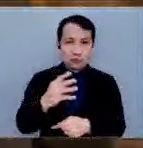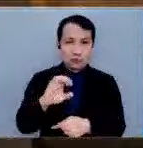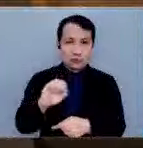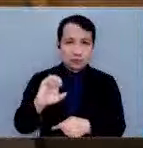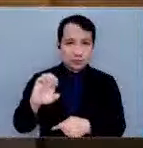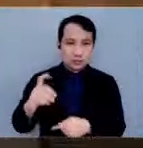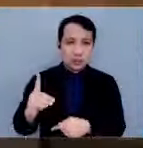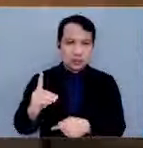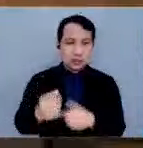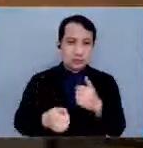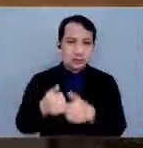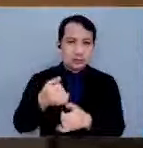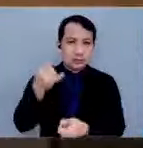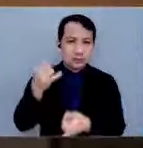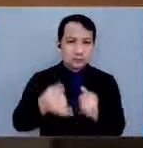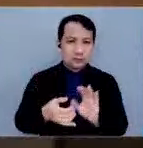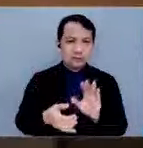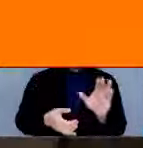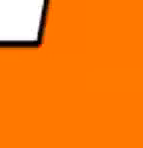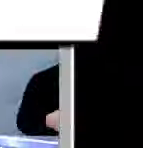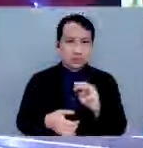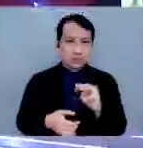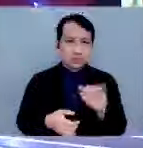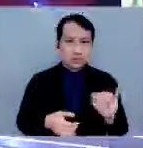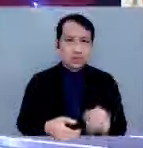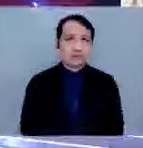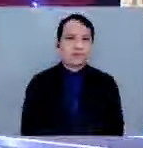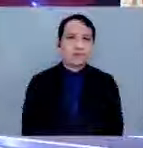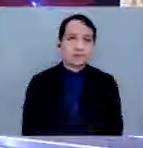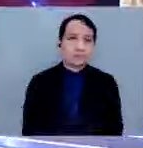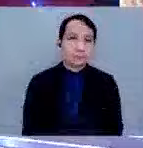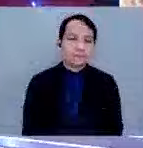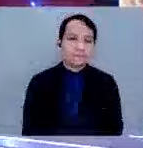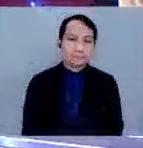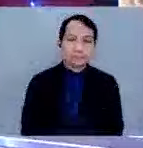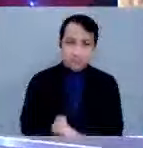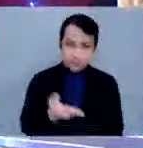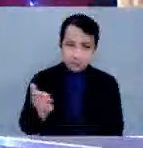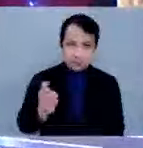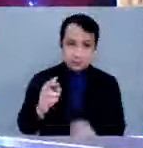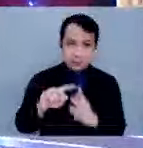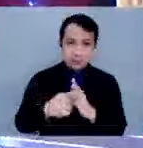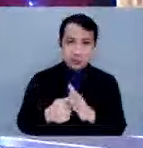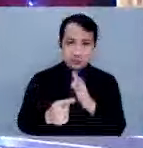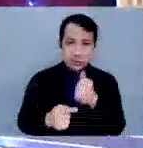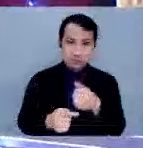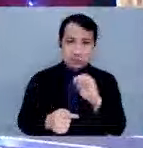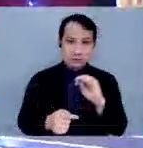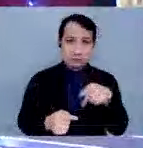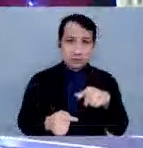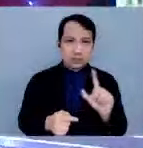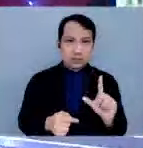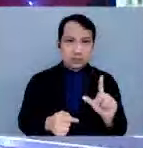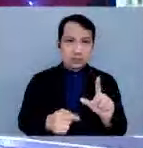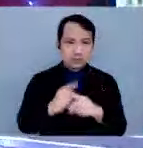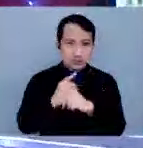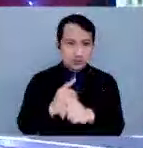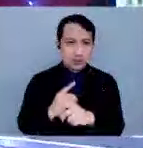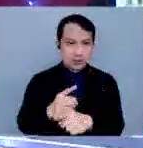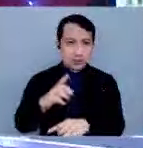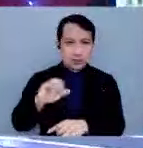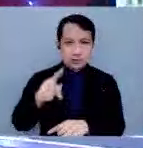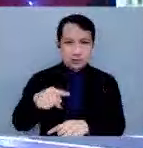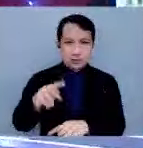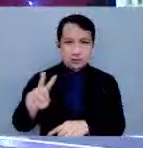ang final spot sa semis. Mga kapatid, magsisimula na bukas ang MPL at ma-defend kaya ng AP Bren ang